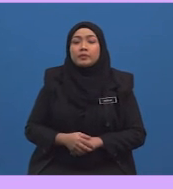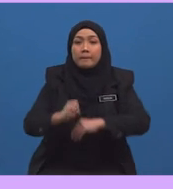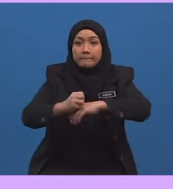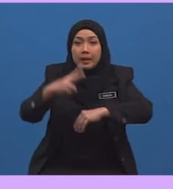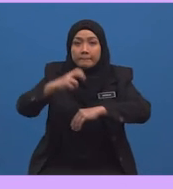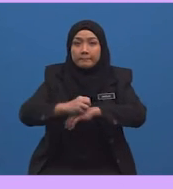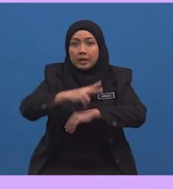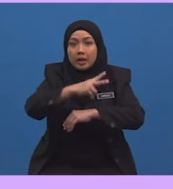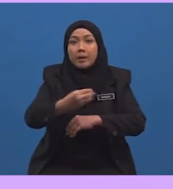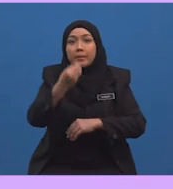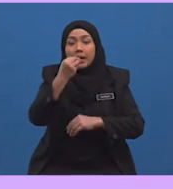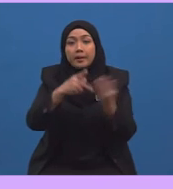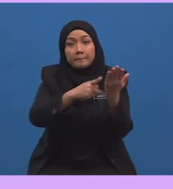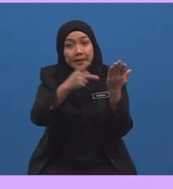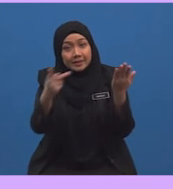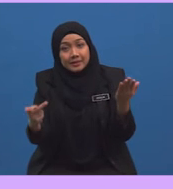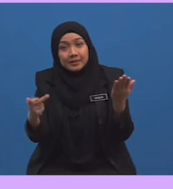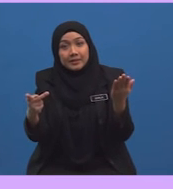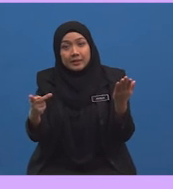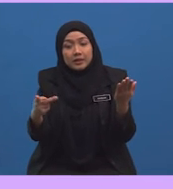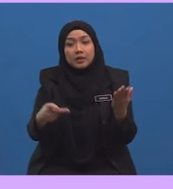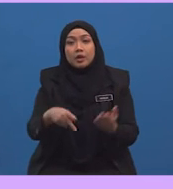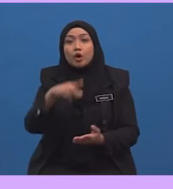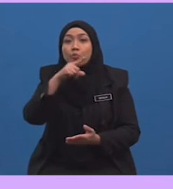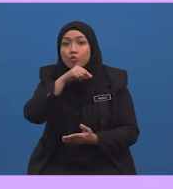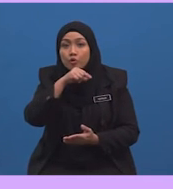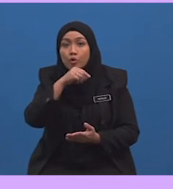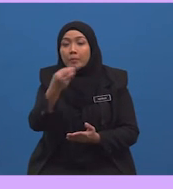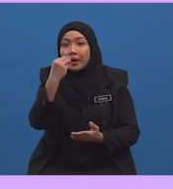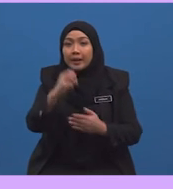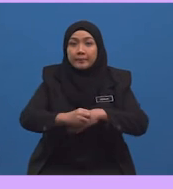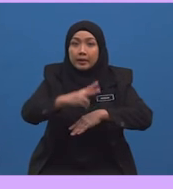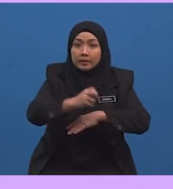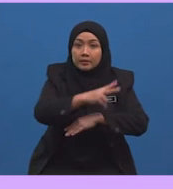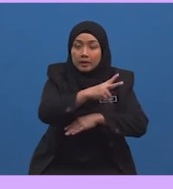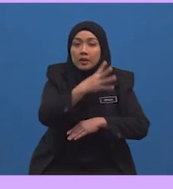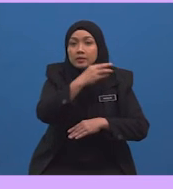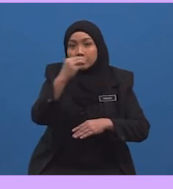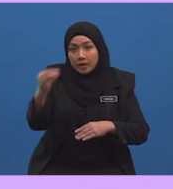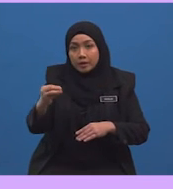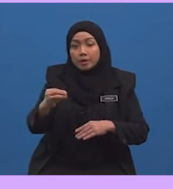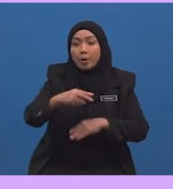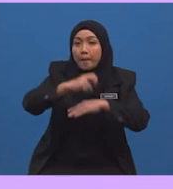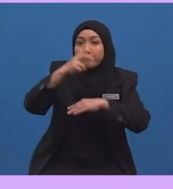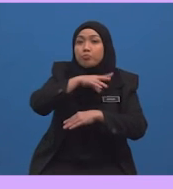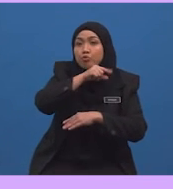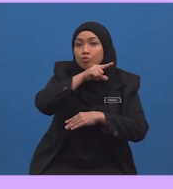belalang dan seterusnya dimakan oleh burung pipit dan akhirnya dimakan oleh burung hantu.